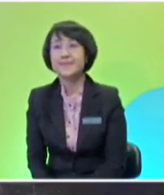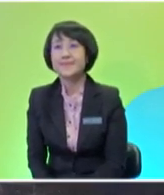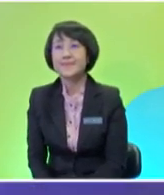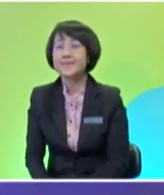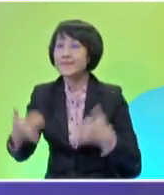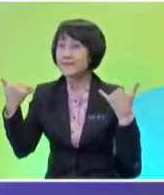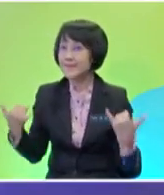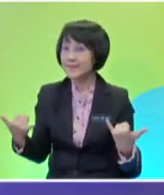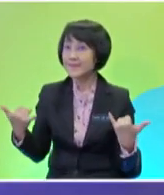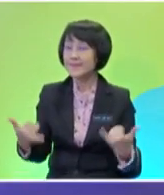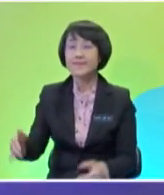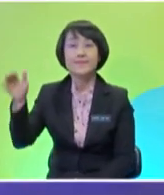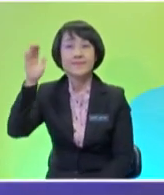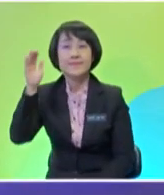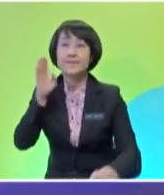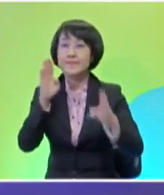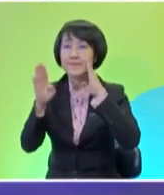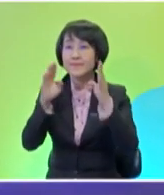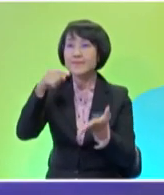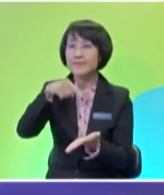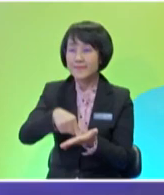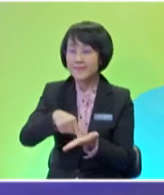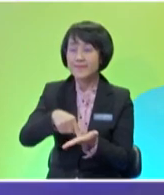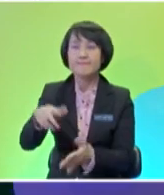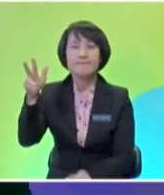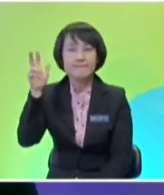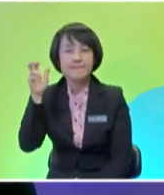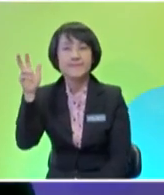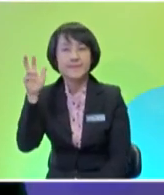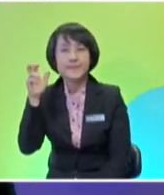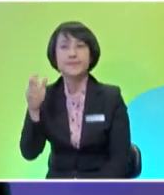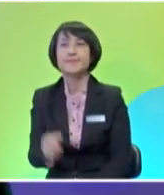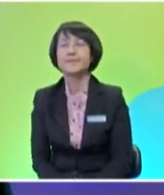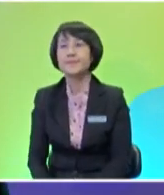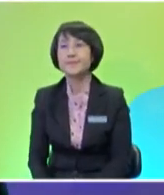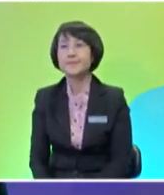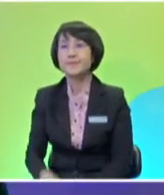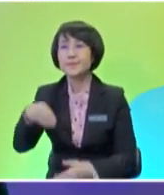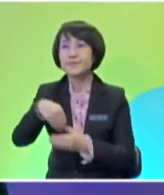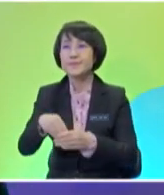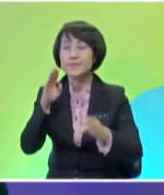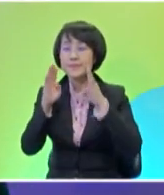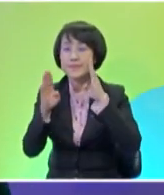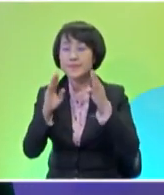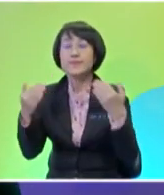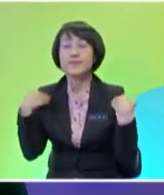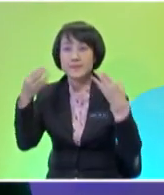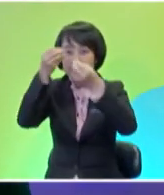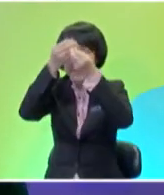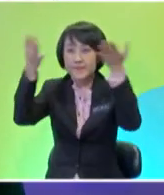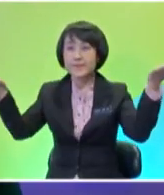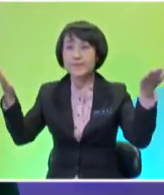sekarang dengarkan perbuatan ini dengan teliti keren di dalam perbuatan ini adek Lagi maklumat